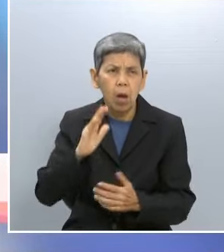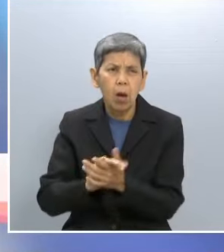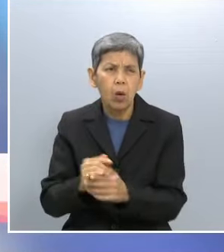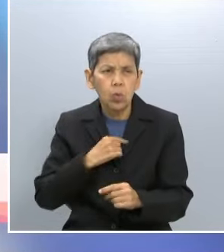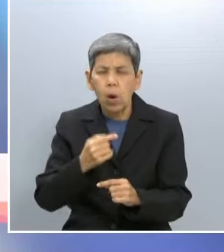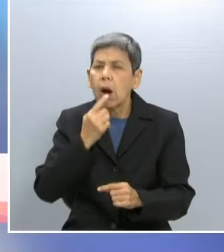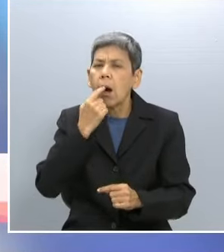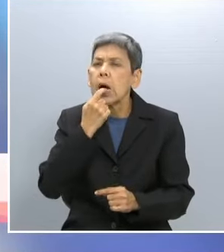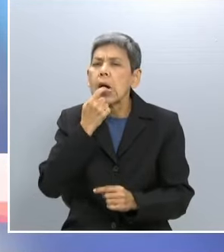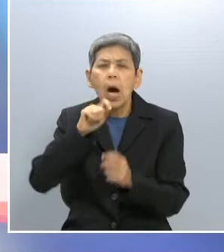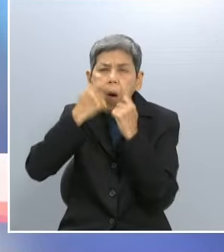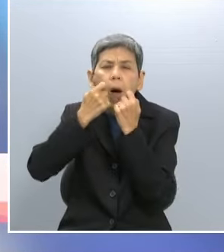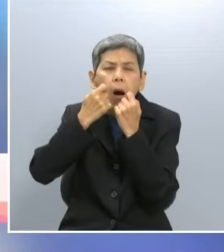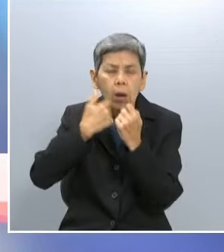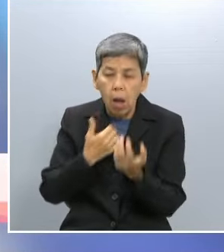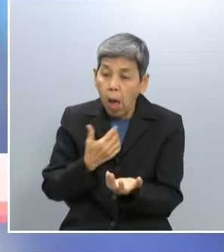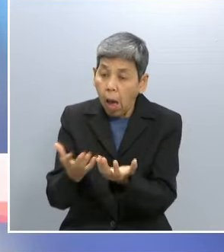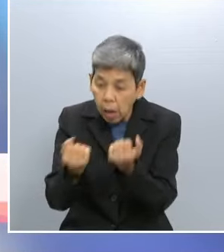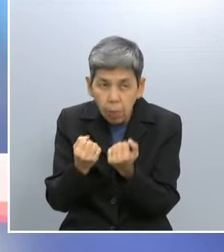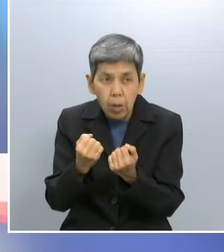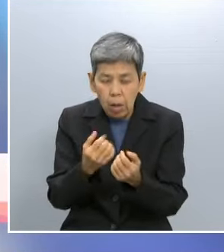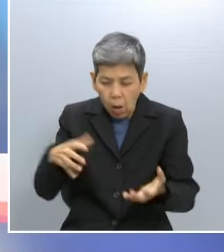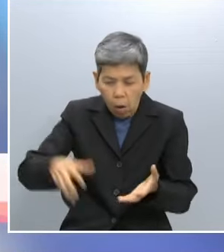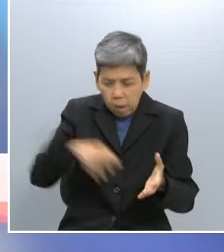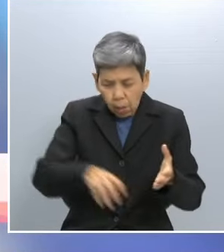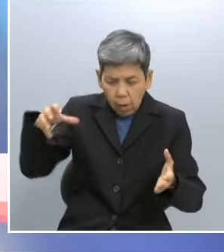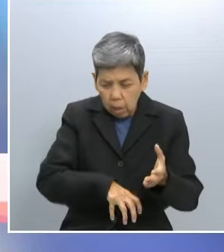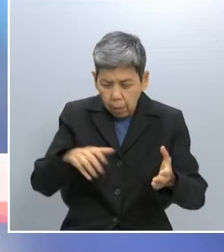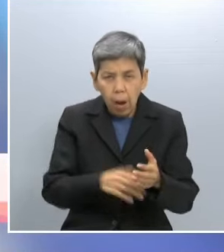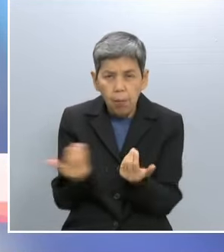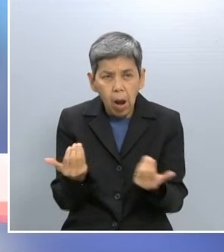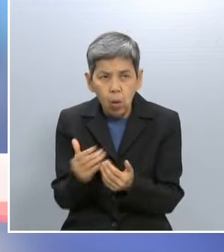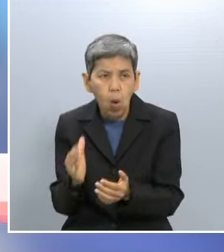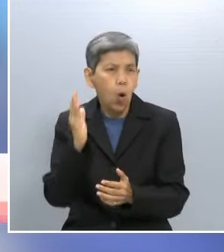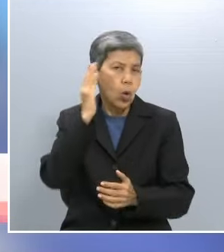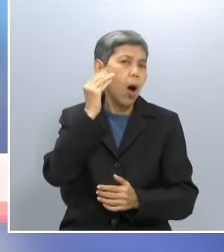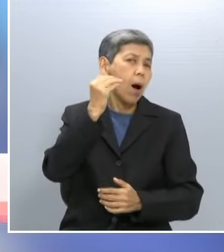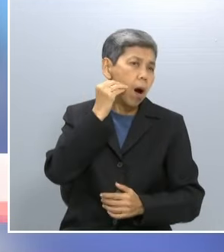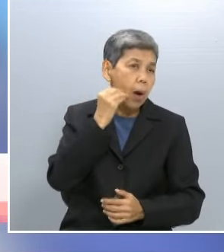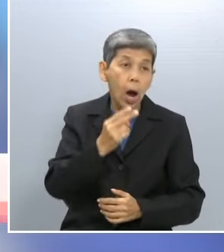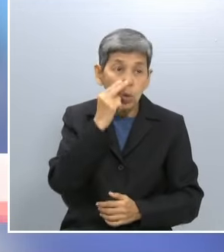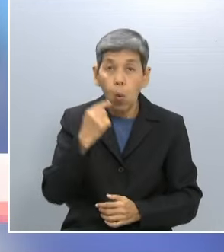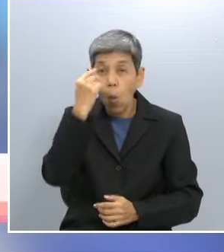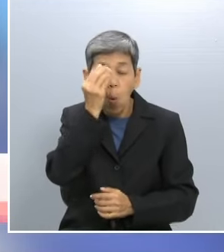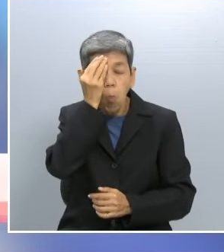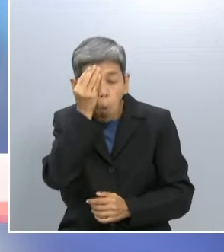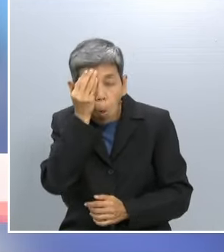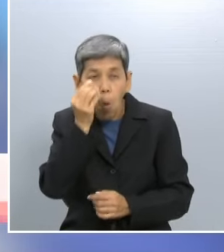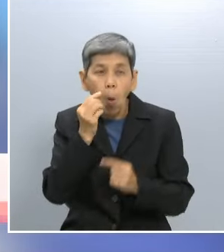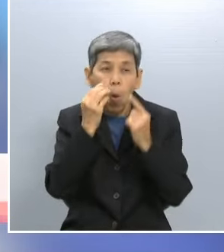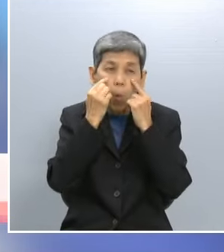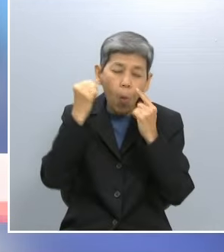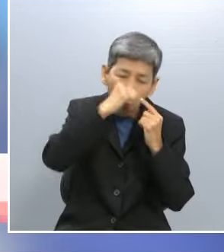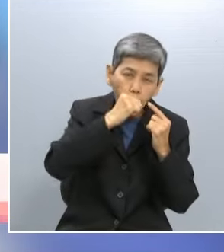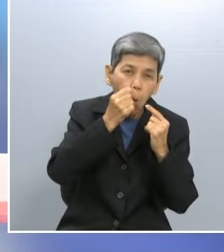จนฟันหักพอตนไปรับนุ่นก็รีบเก็บของแล้วก็พาลูกมานอนที่บ้านเนี่ยค่ะสภาพที่เธอได้รับบาดเ